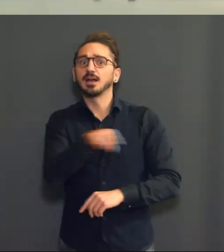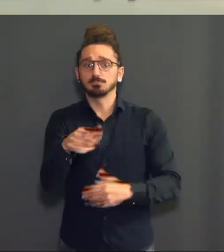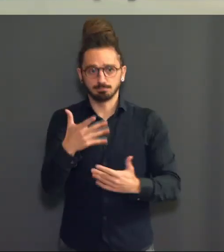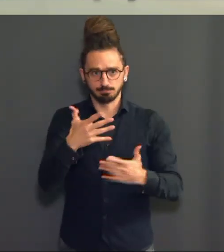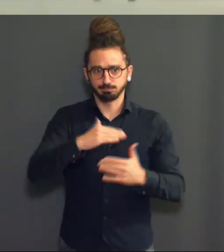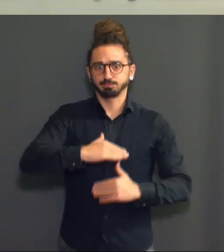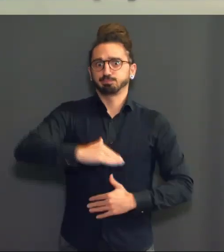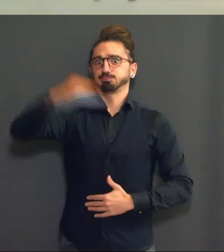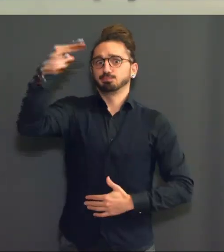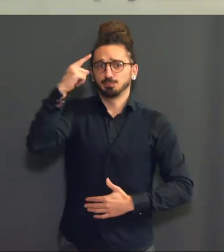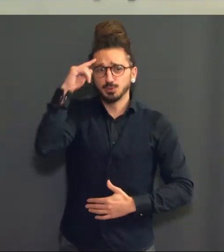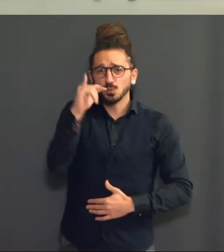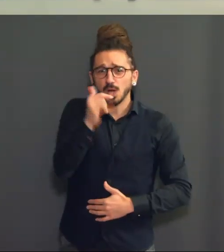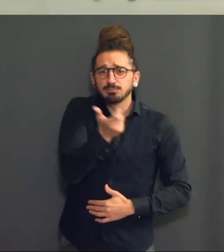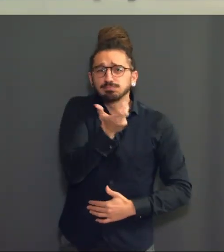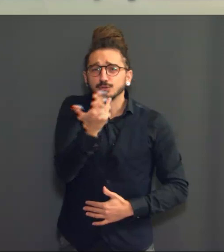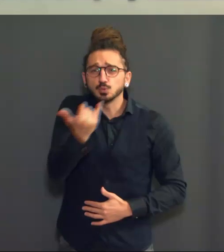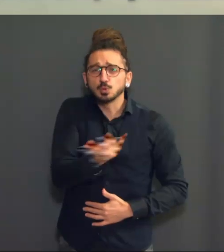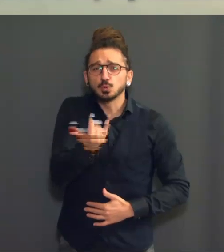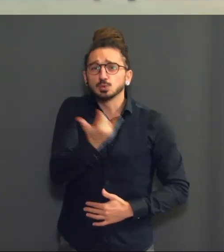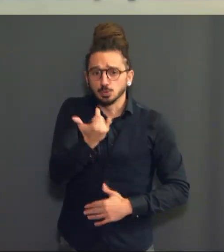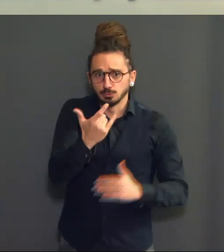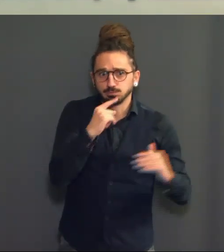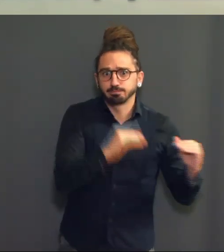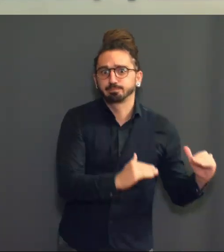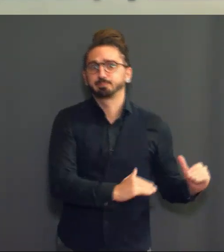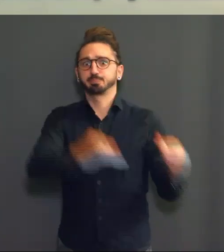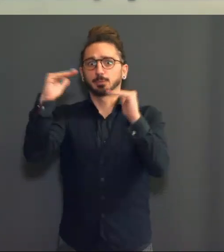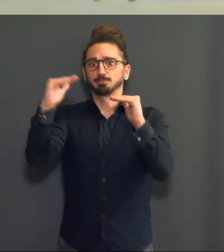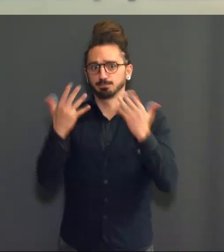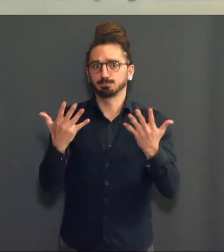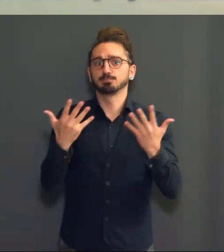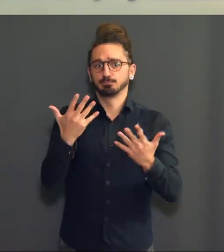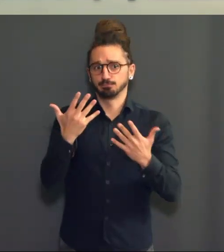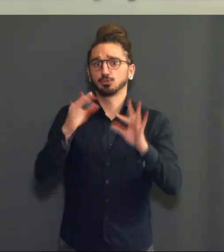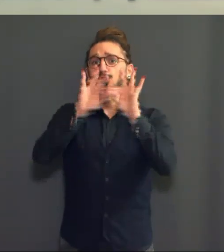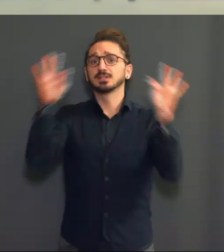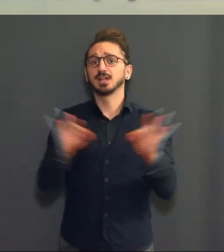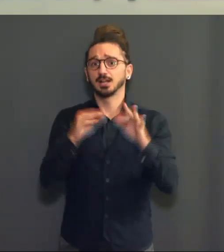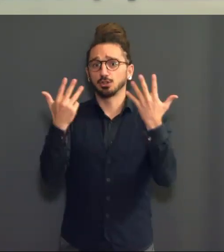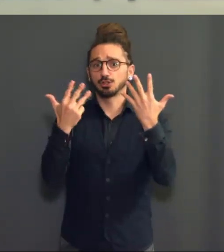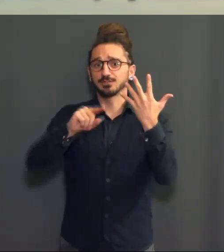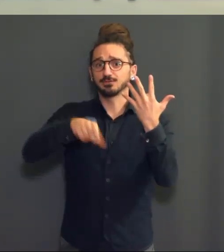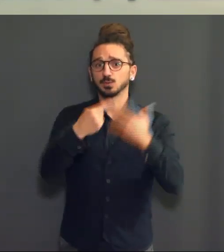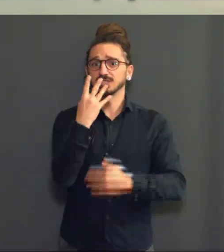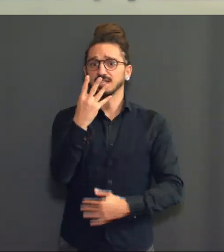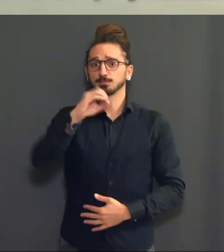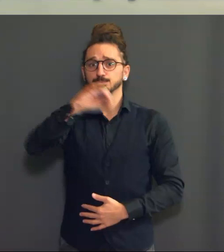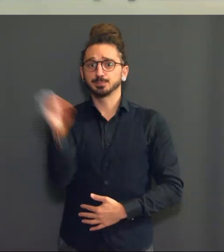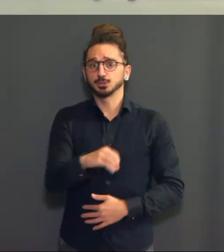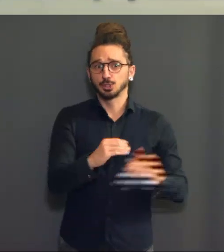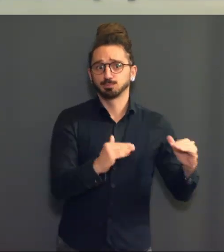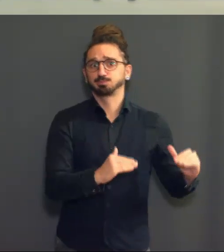maintenant 9,4% des tests qui sont positifs, alors qu'en début mars, nous étions à